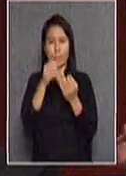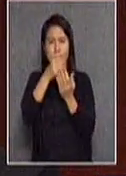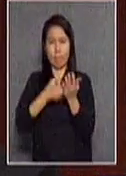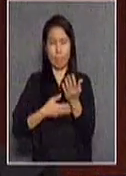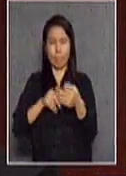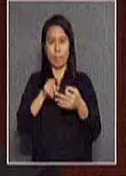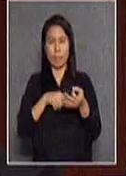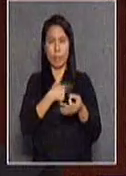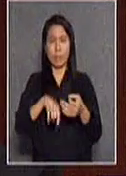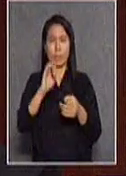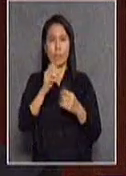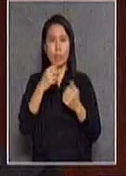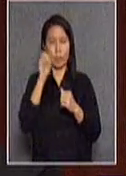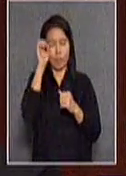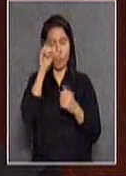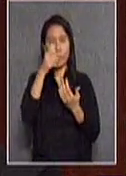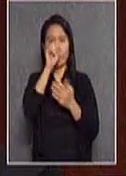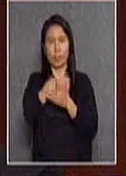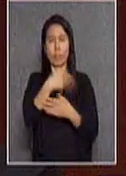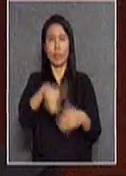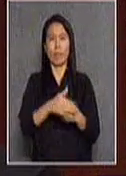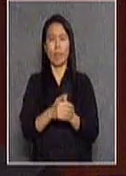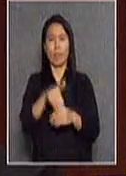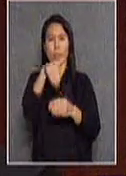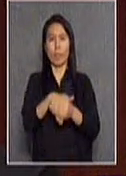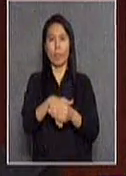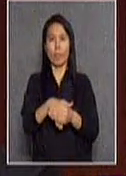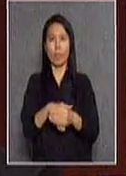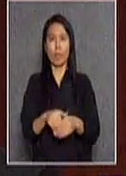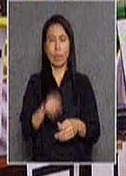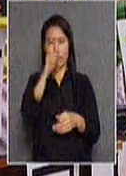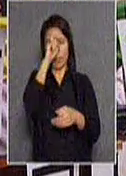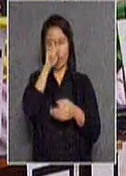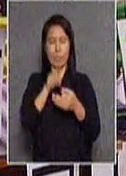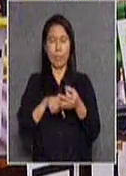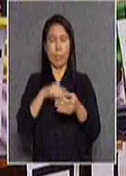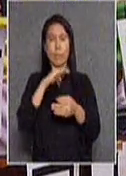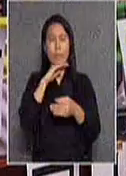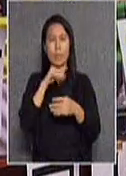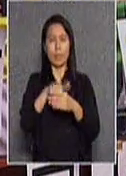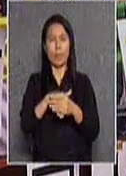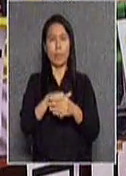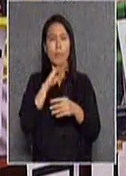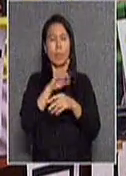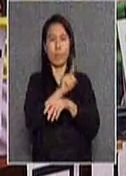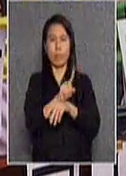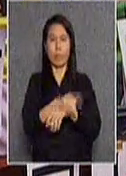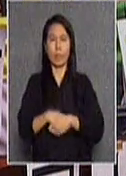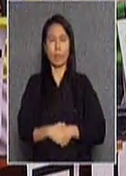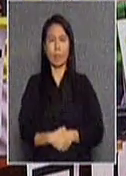志全議員動議的修正案予以通過，現在付諸表決。陳志全議員要求記名表決，表決鐘響一分